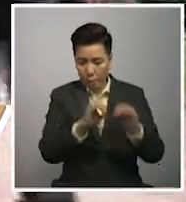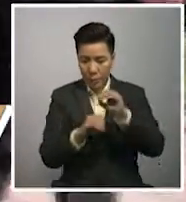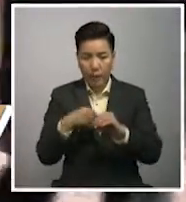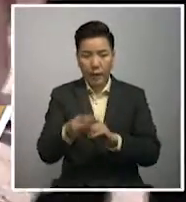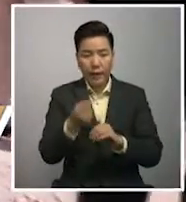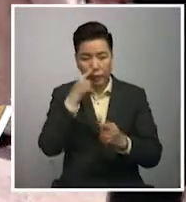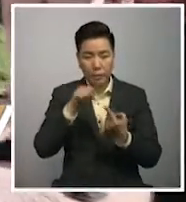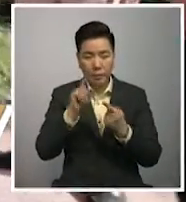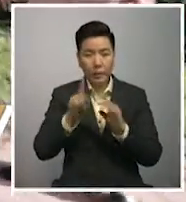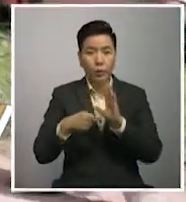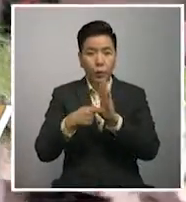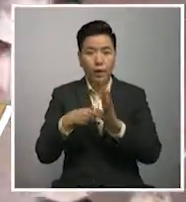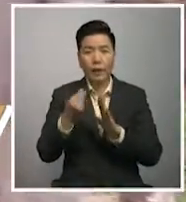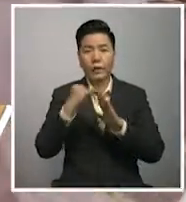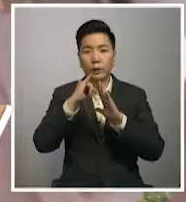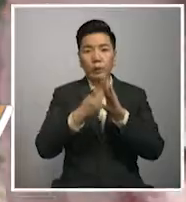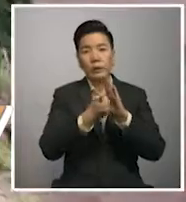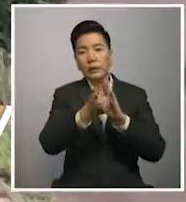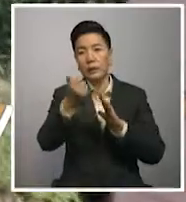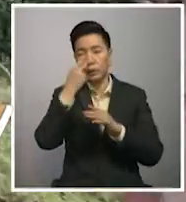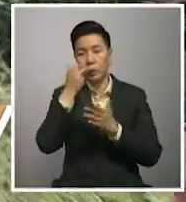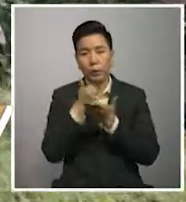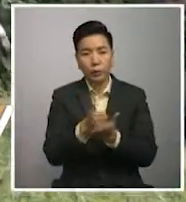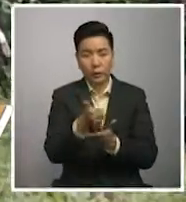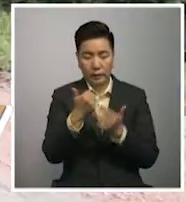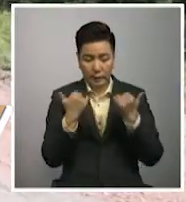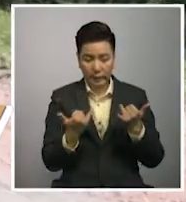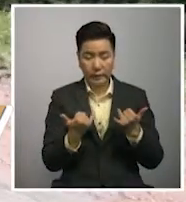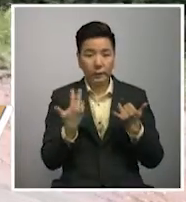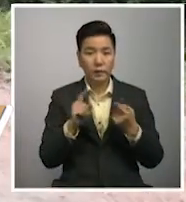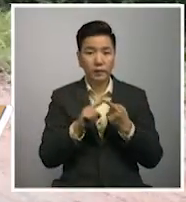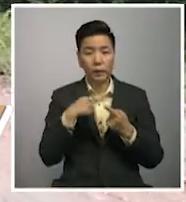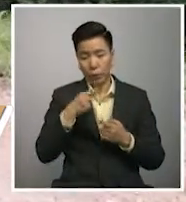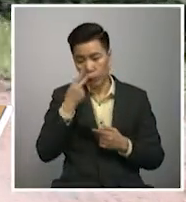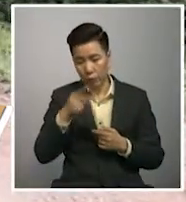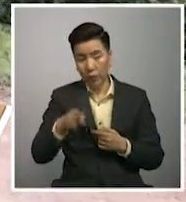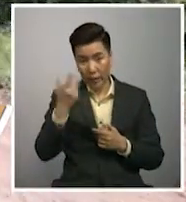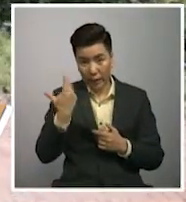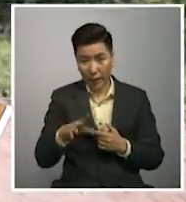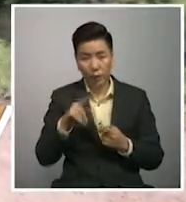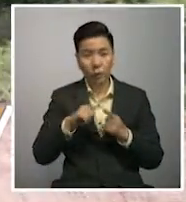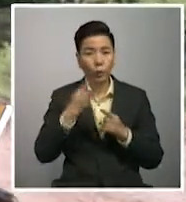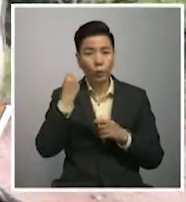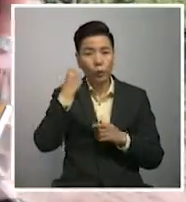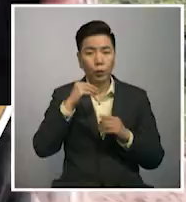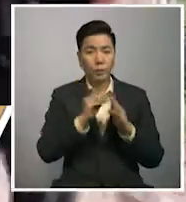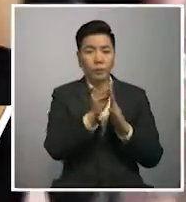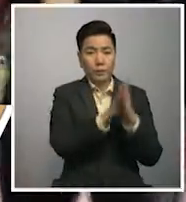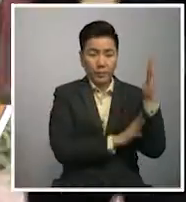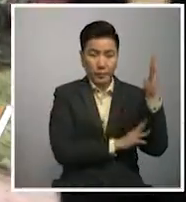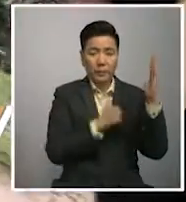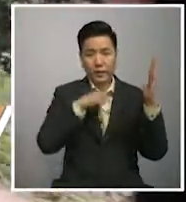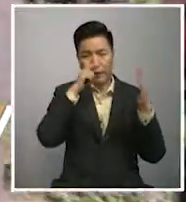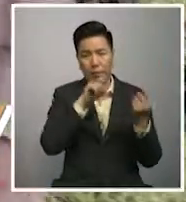นนสามารถเป็นต้นแบบให้กับจังหวัดอื่นๆที่ใกล้เคียงได้อย่างไรก็ตามจากการได้ลงพื้นที่ต่างๆในทุกทั่วทุกภูมิภา